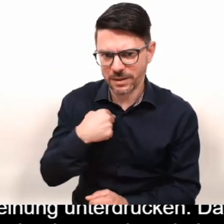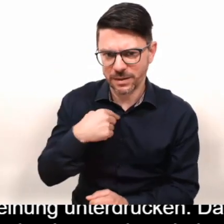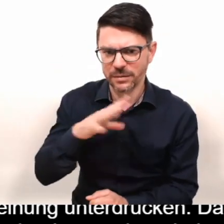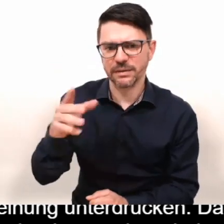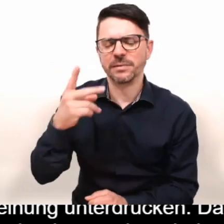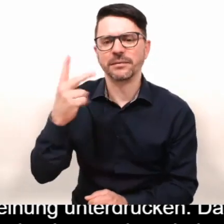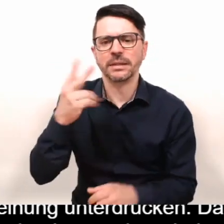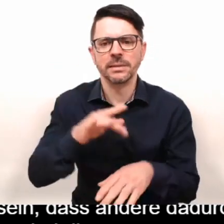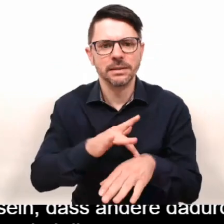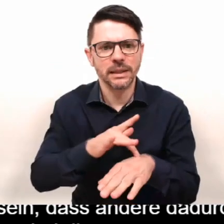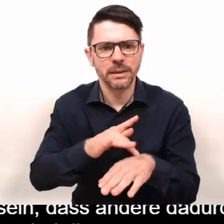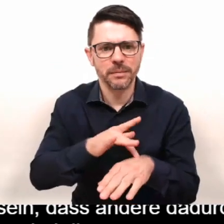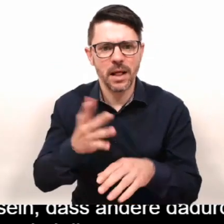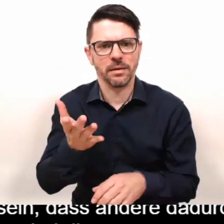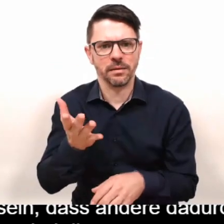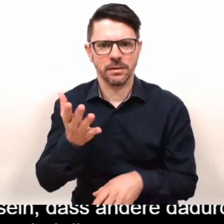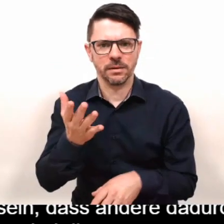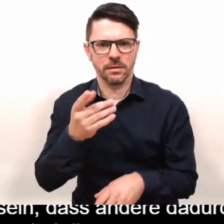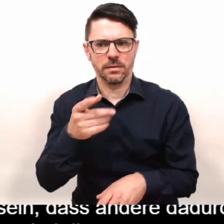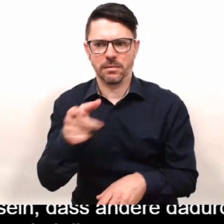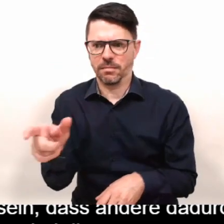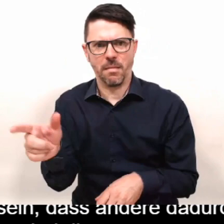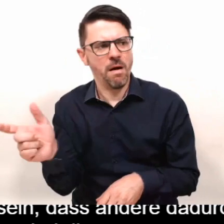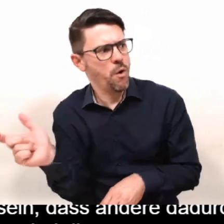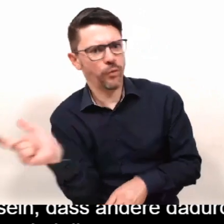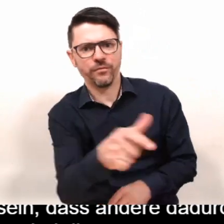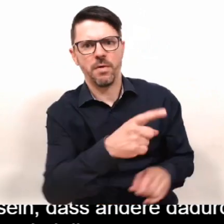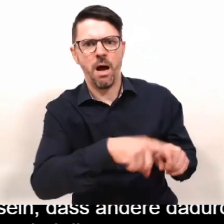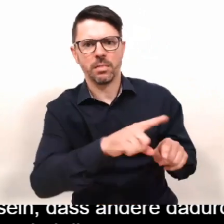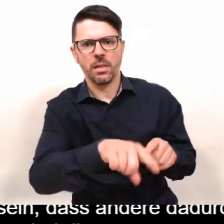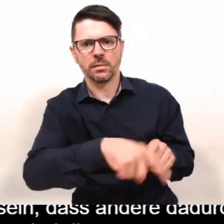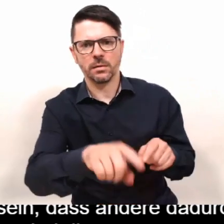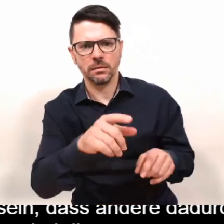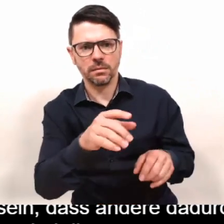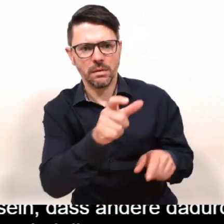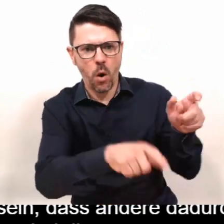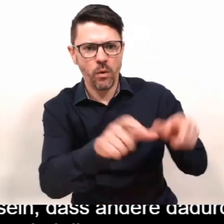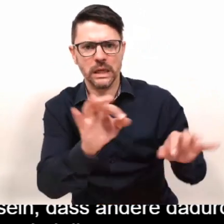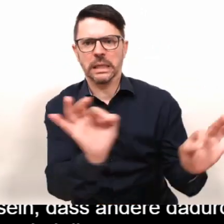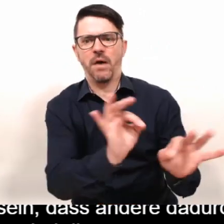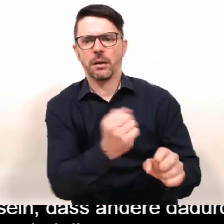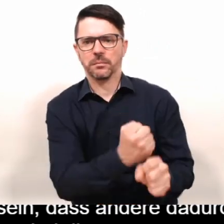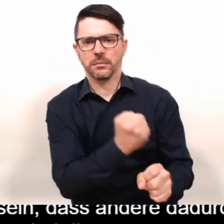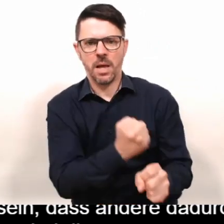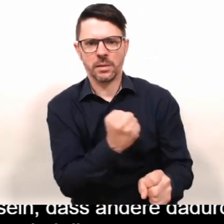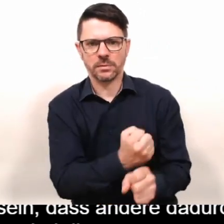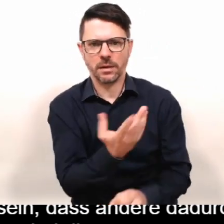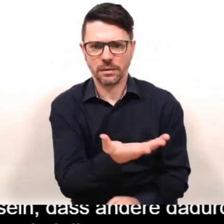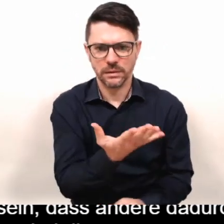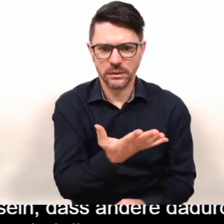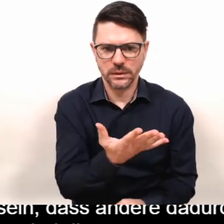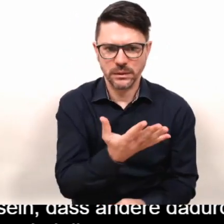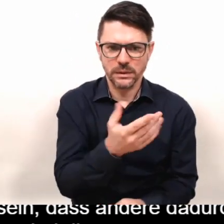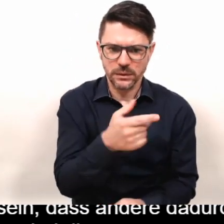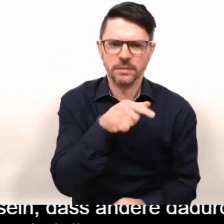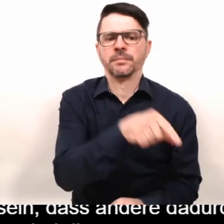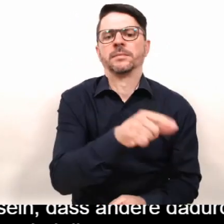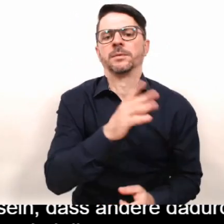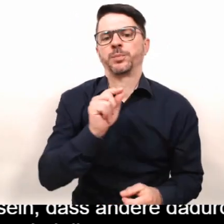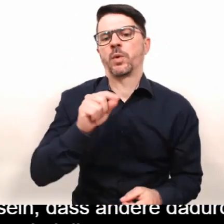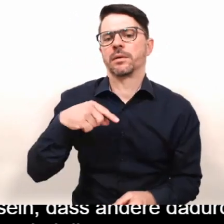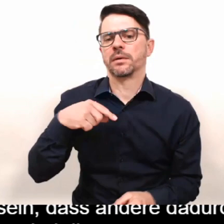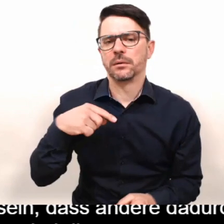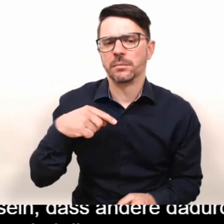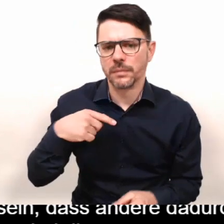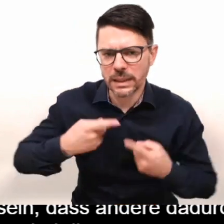Landeshauptstadt oder die Stadt Nürnberg oder alle anderen, die halt zuständig sind, zusammen mit der Polizei, mit dem Innenministerium, unter dem Eindruck der Erfahrungen von